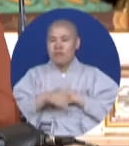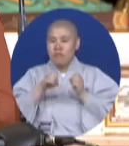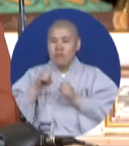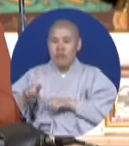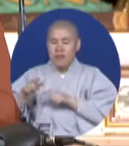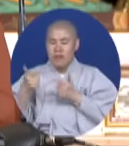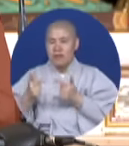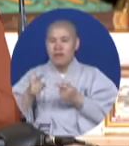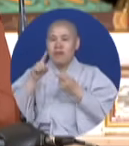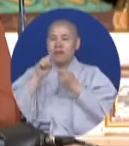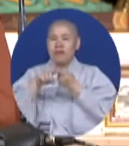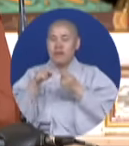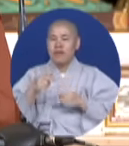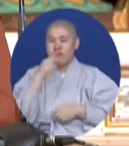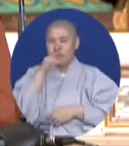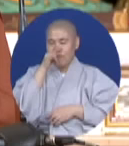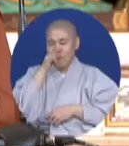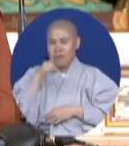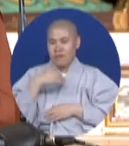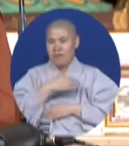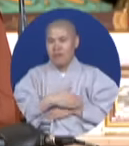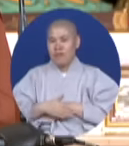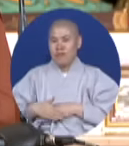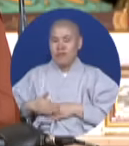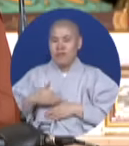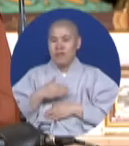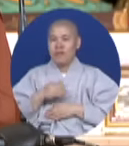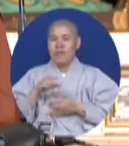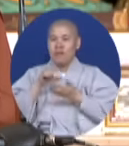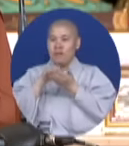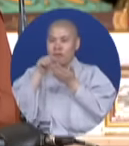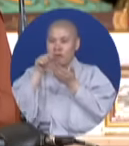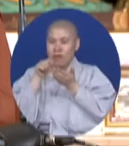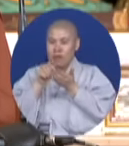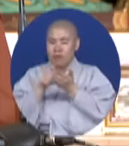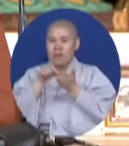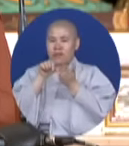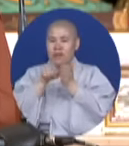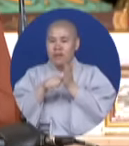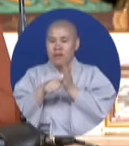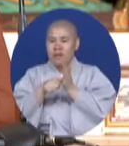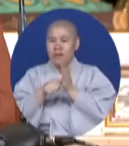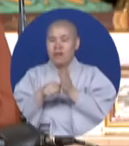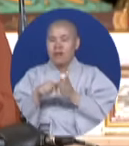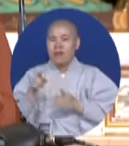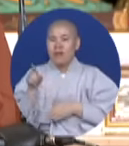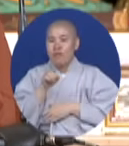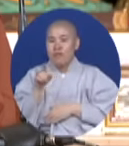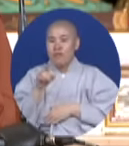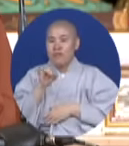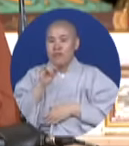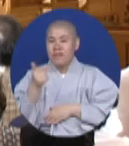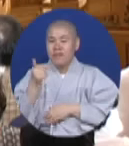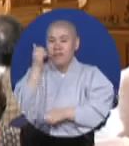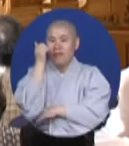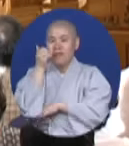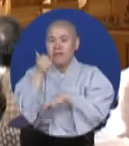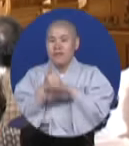그대로 중생몸인 그 경지가 무슨 인과라고 그랬지 아까?